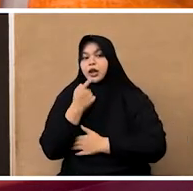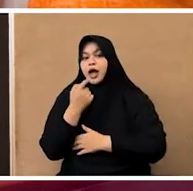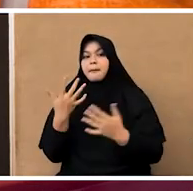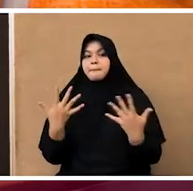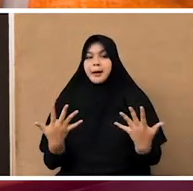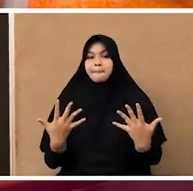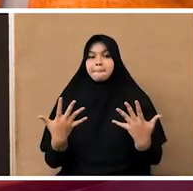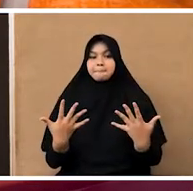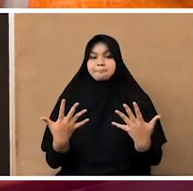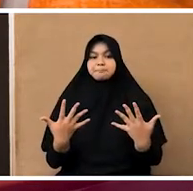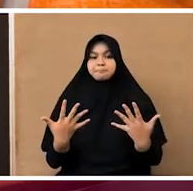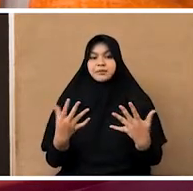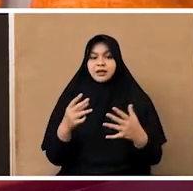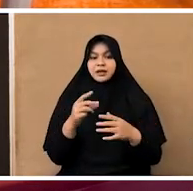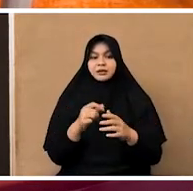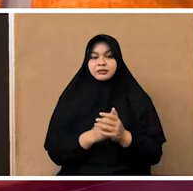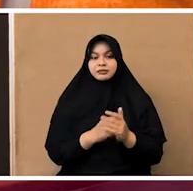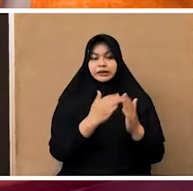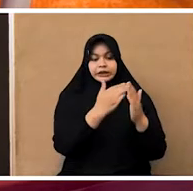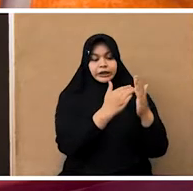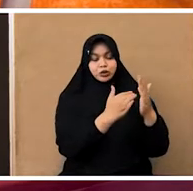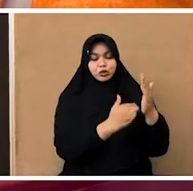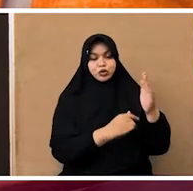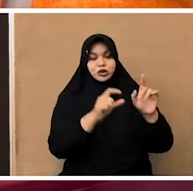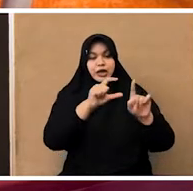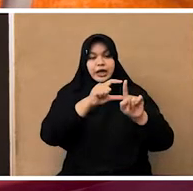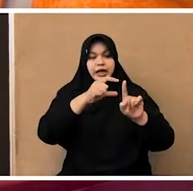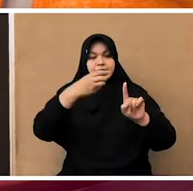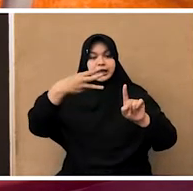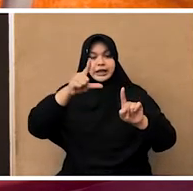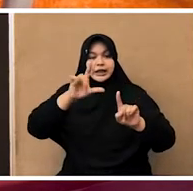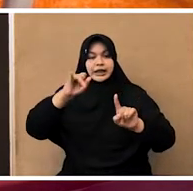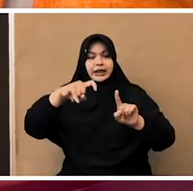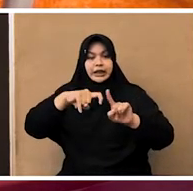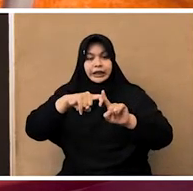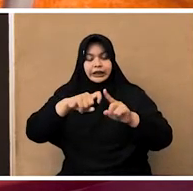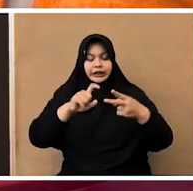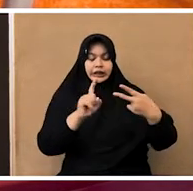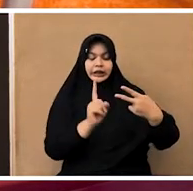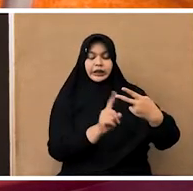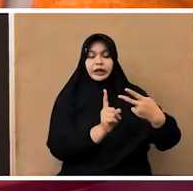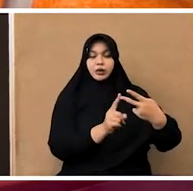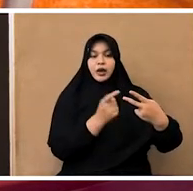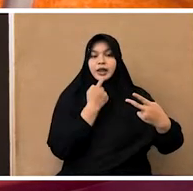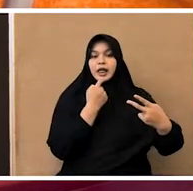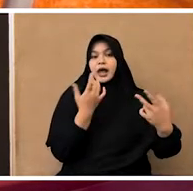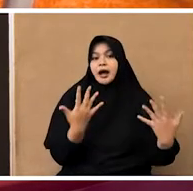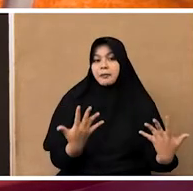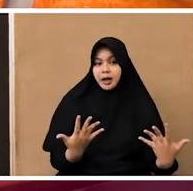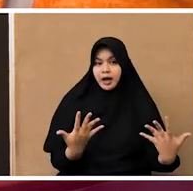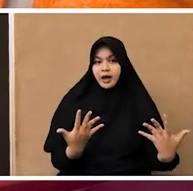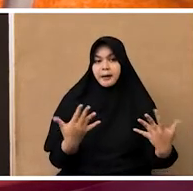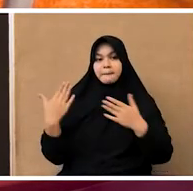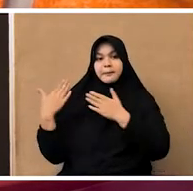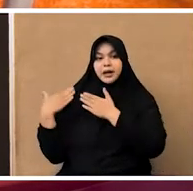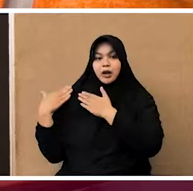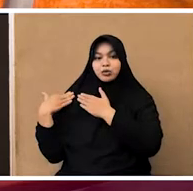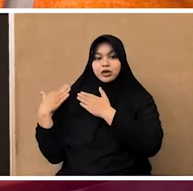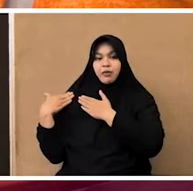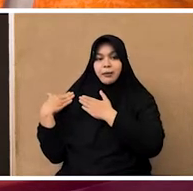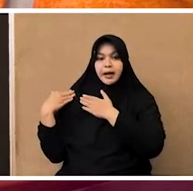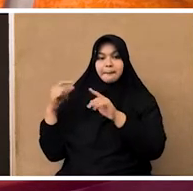rumusan delik tentu 1 soal rumusan delik dan yang kedua soal Pertanggungjawaban